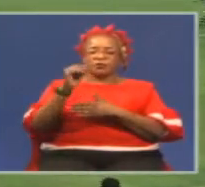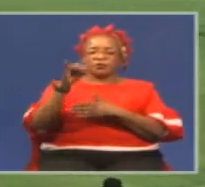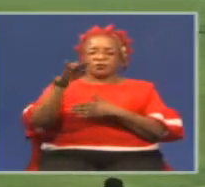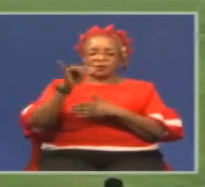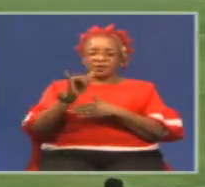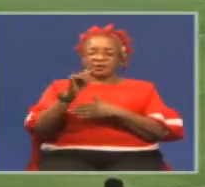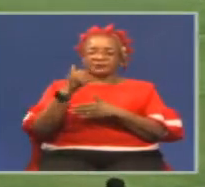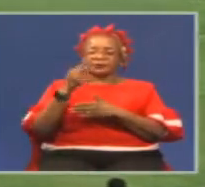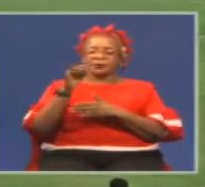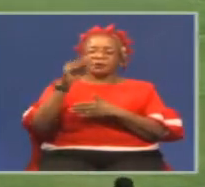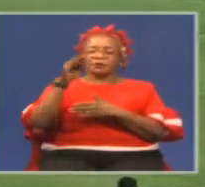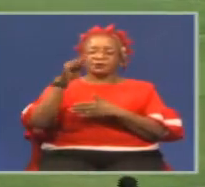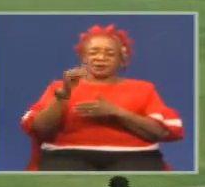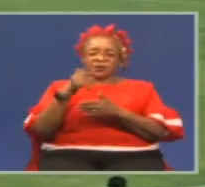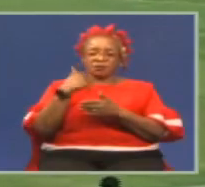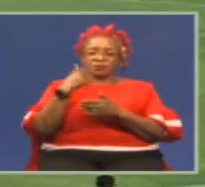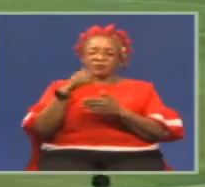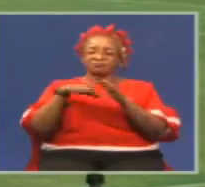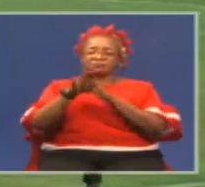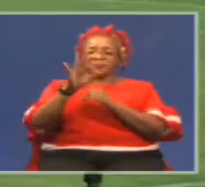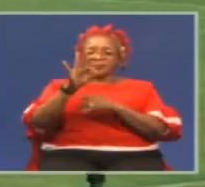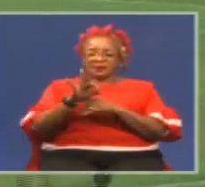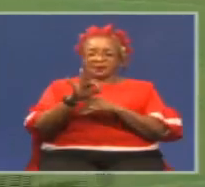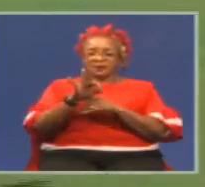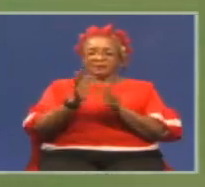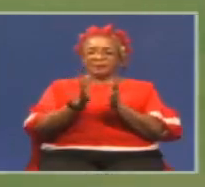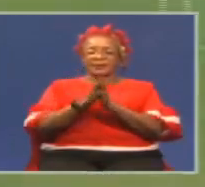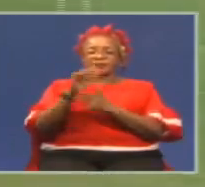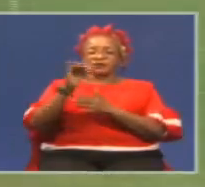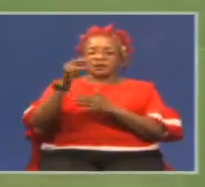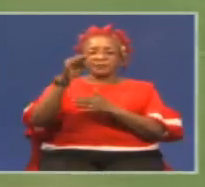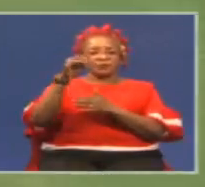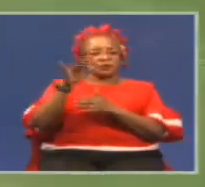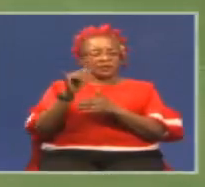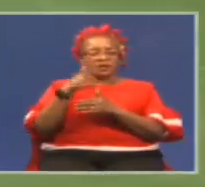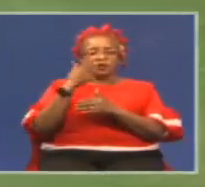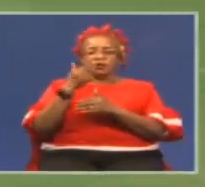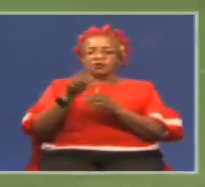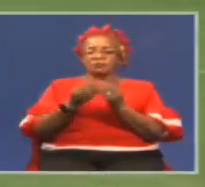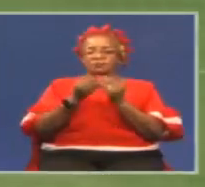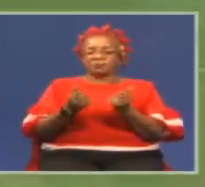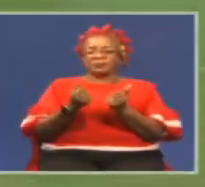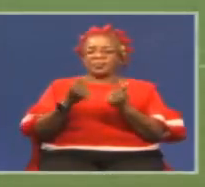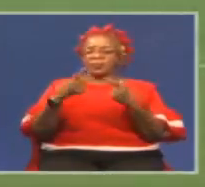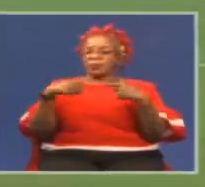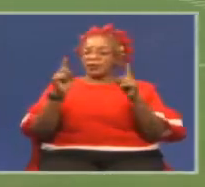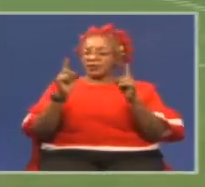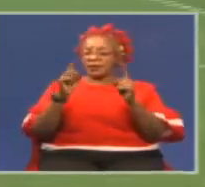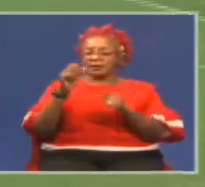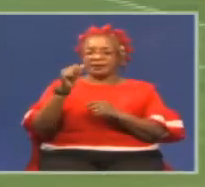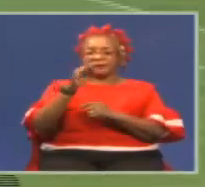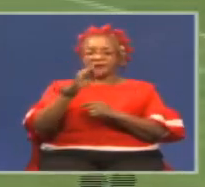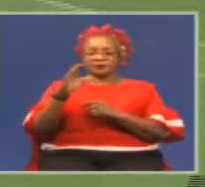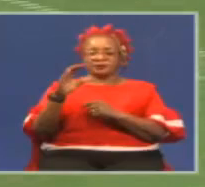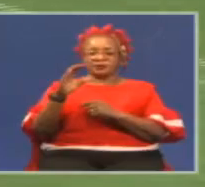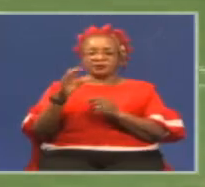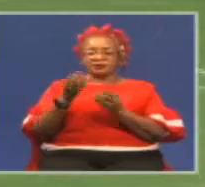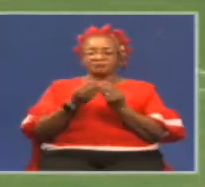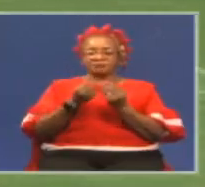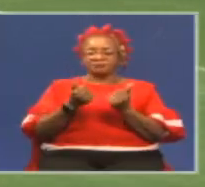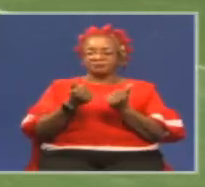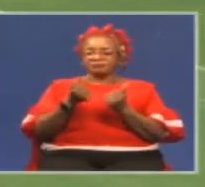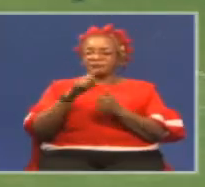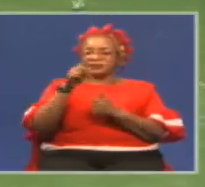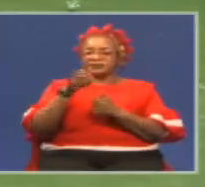Stewart Omondi aliyepachika kimiani mabao 3 na Shami Mwinyi Kibwana aliyehitimisha ushindi. Wakati huo huo AFC Leopards ilinyuka zita